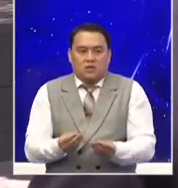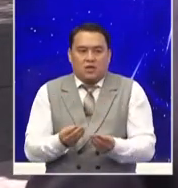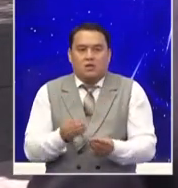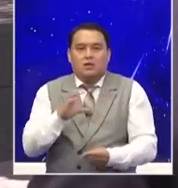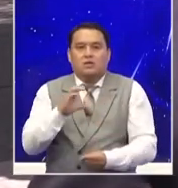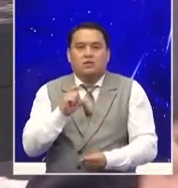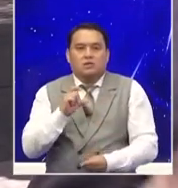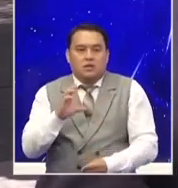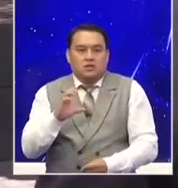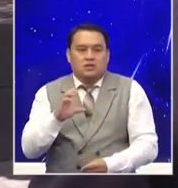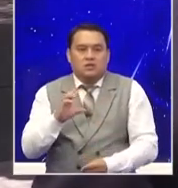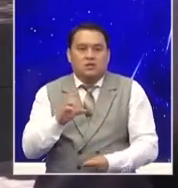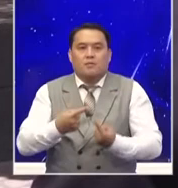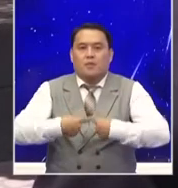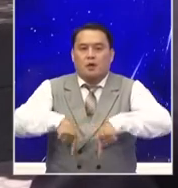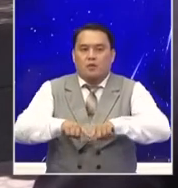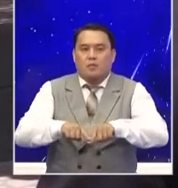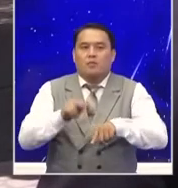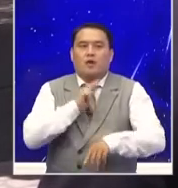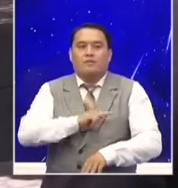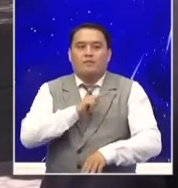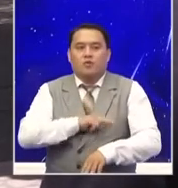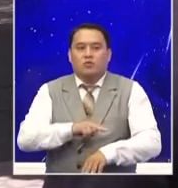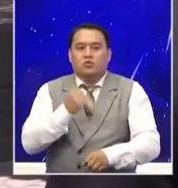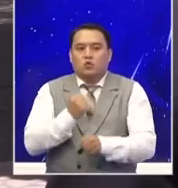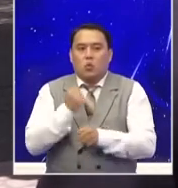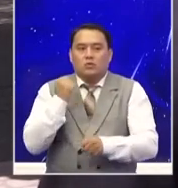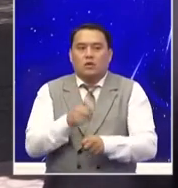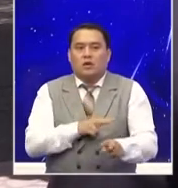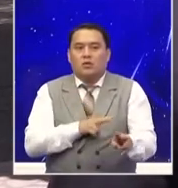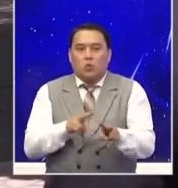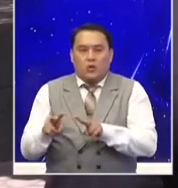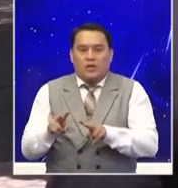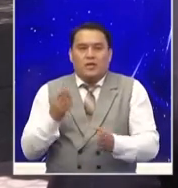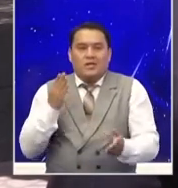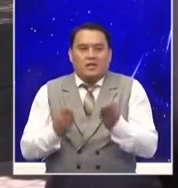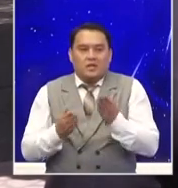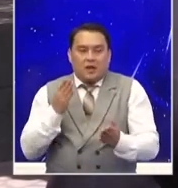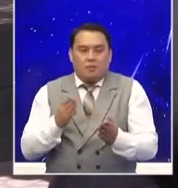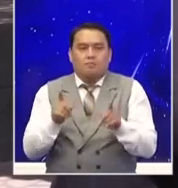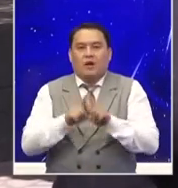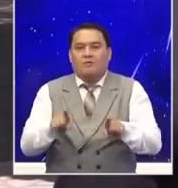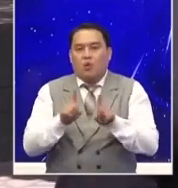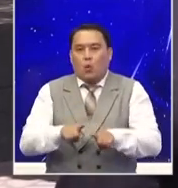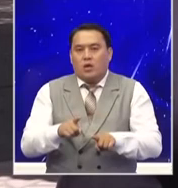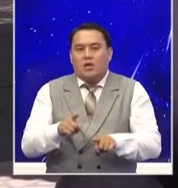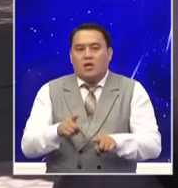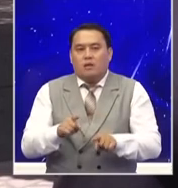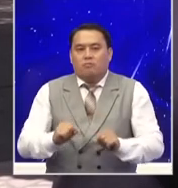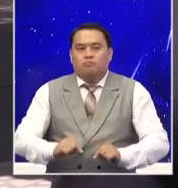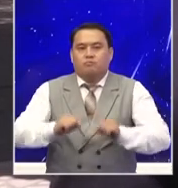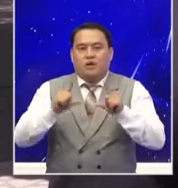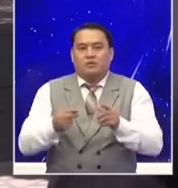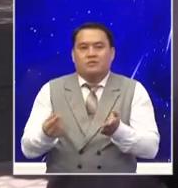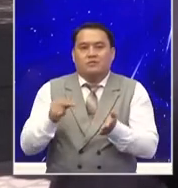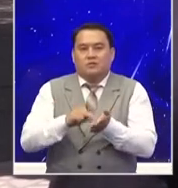СЭСом отрабатываем, с органами внутренних дел отрабатываем. Мы держим на жестком контроле. Если будет, еще раз повторюсь, если будет необоснованное